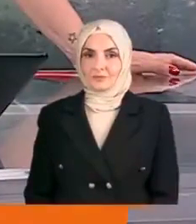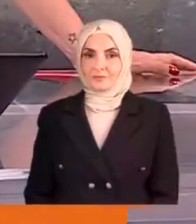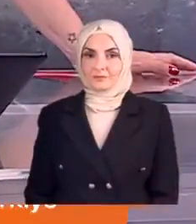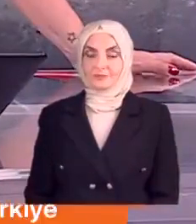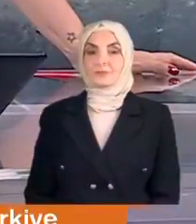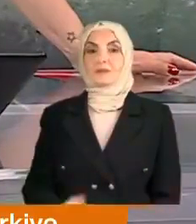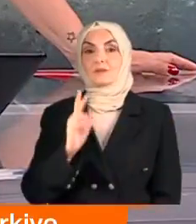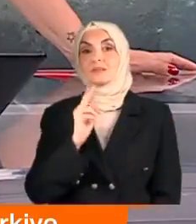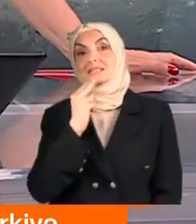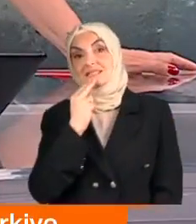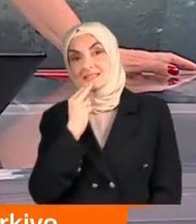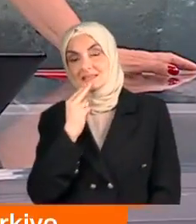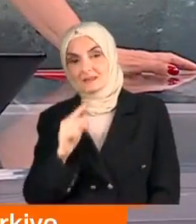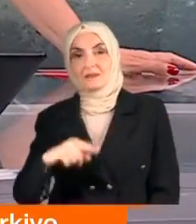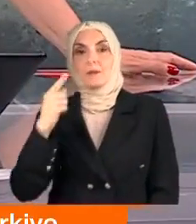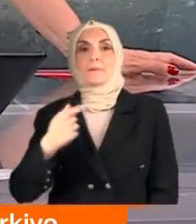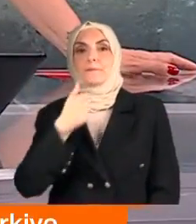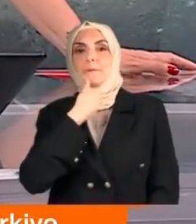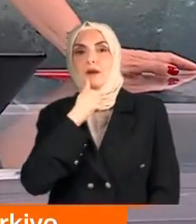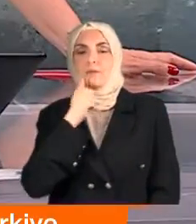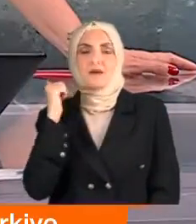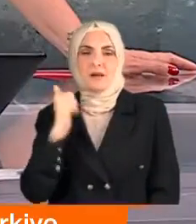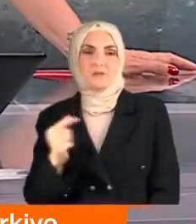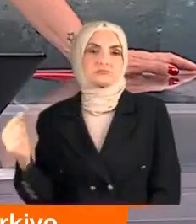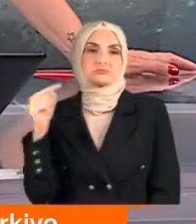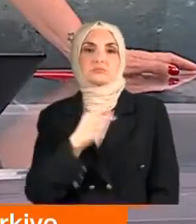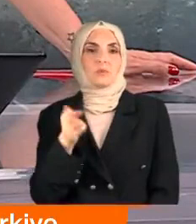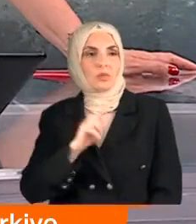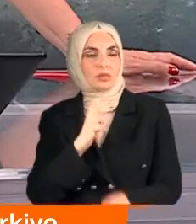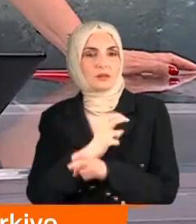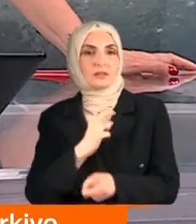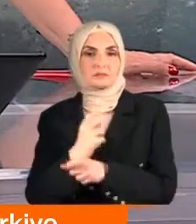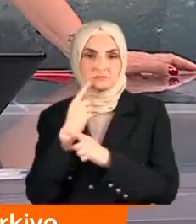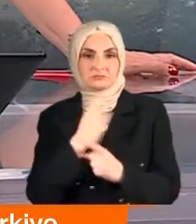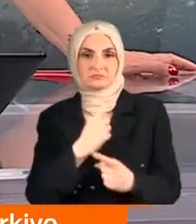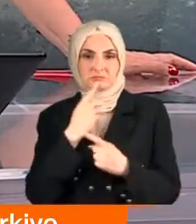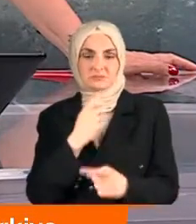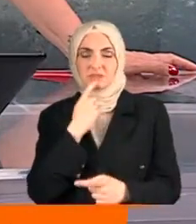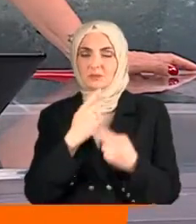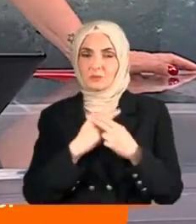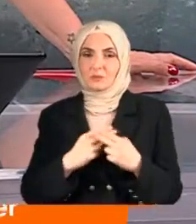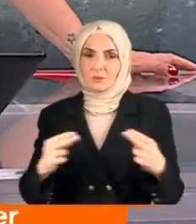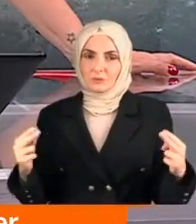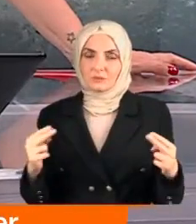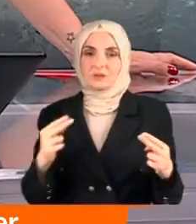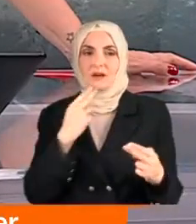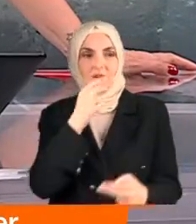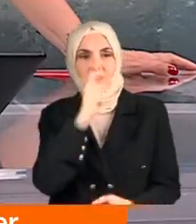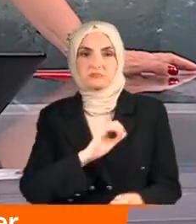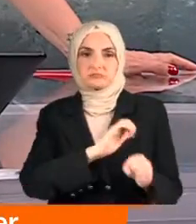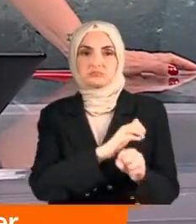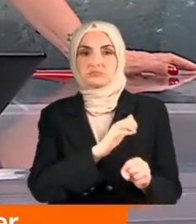Kızının babası tarafından her gün ölümle tehdit ediliyor. Yıllardır da yine aynı adamdan şiddet görüyordu Dilek Acu. Zavallı